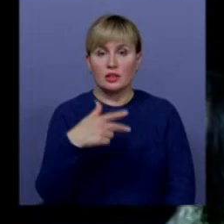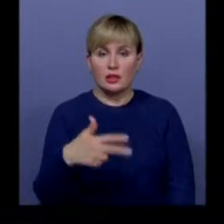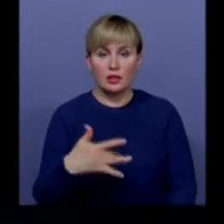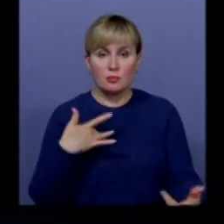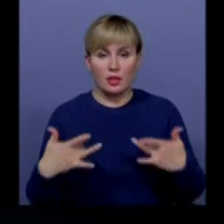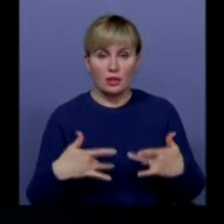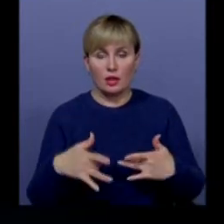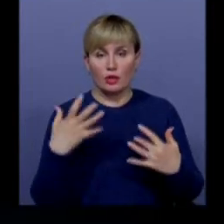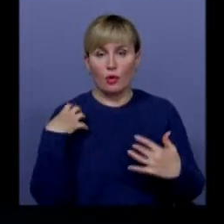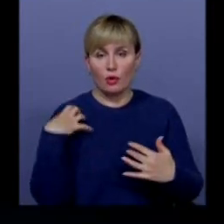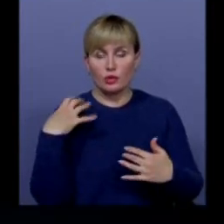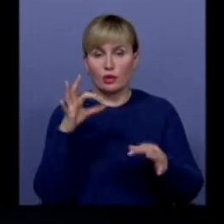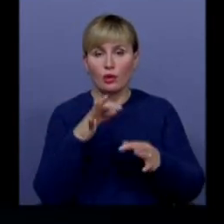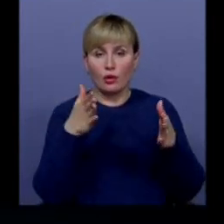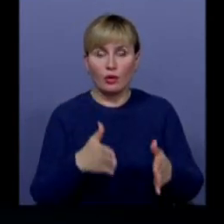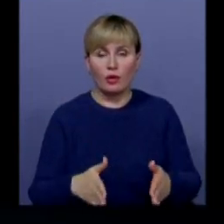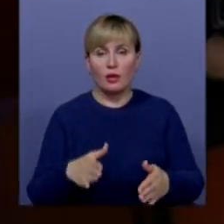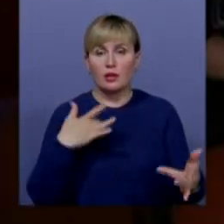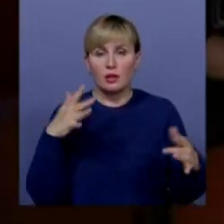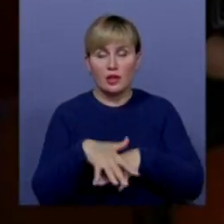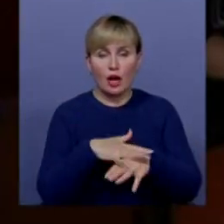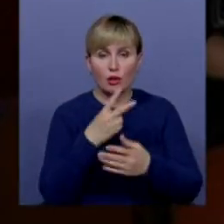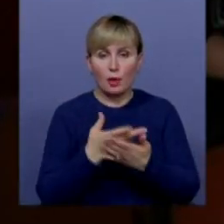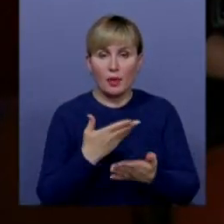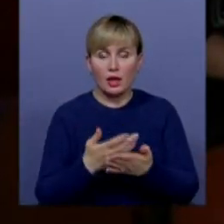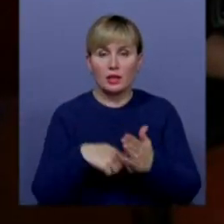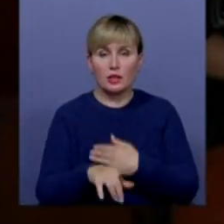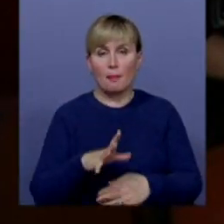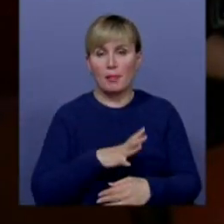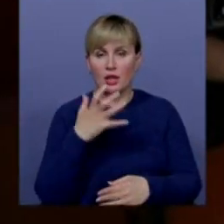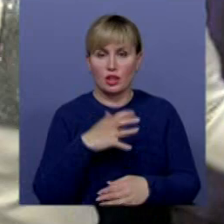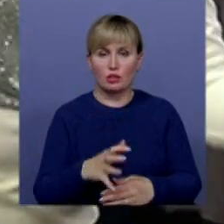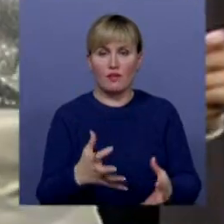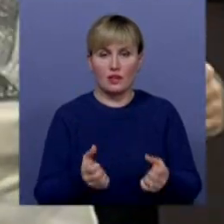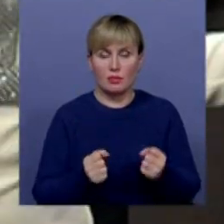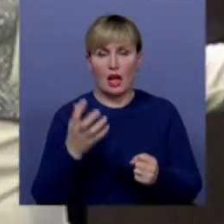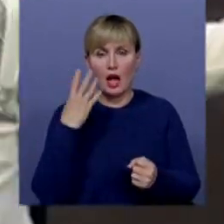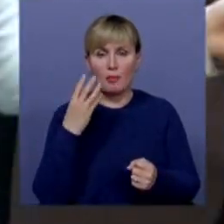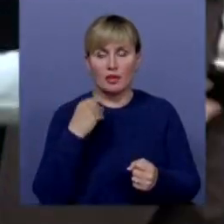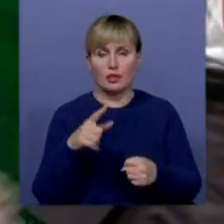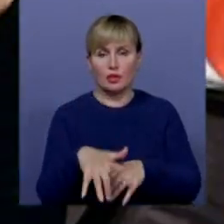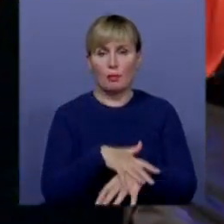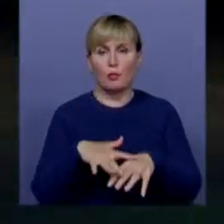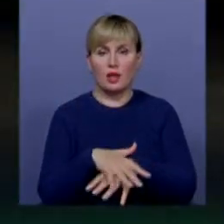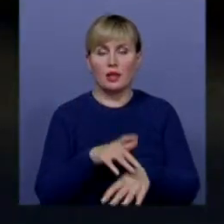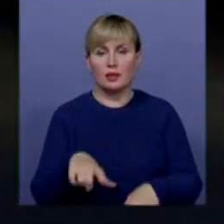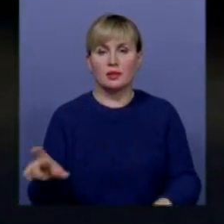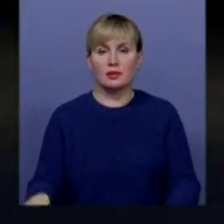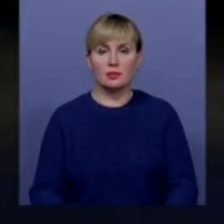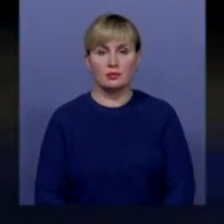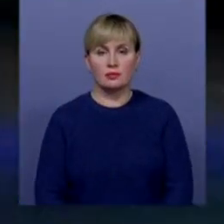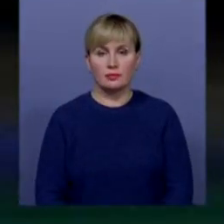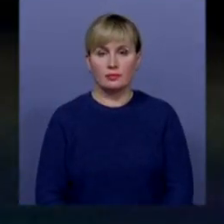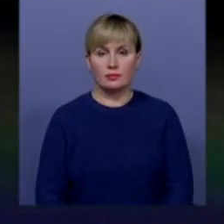о коррумпированных чиновниках, поставленный народным артистом Ерсаином Тулеубай, был горячо воспринят алматинской публикой. Жанна Тайтенова,